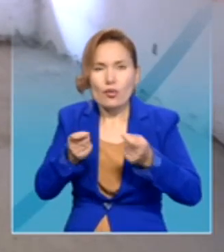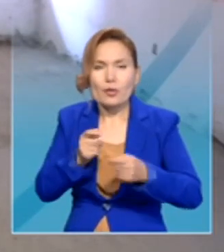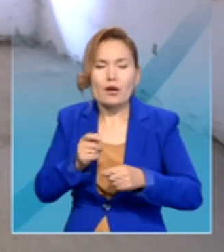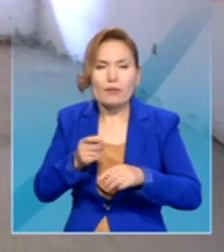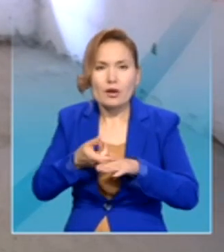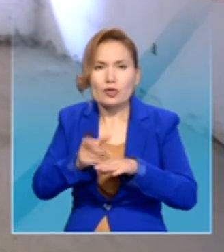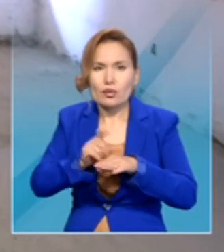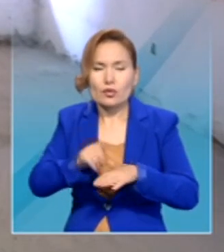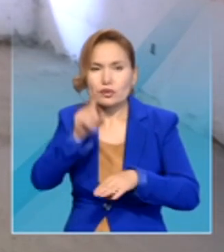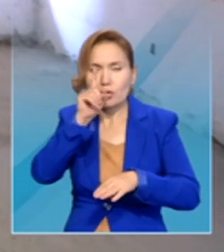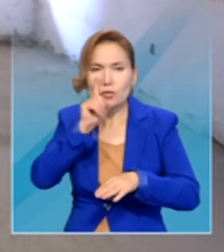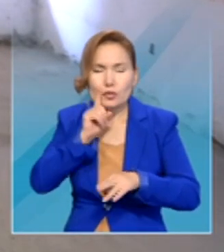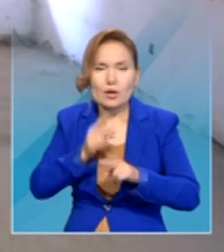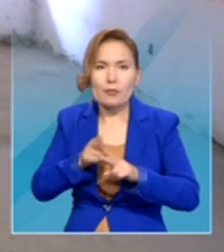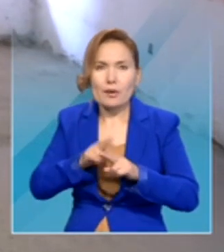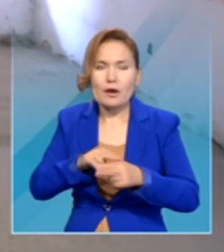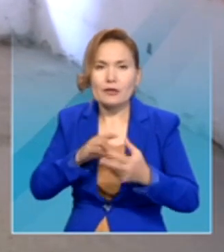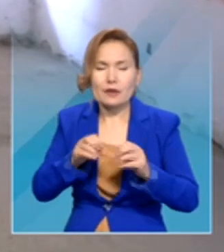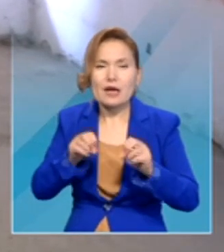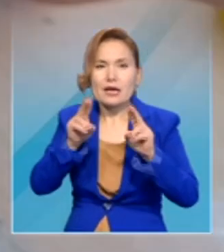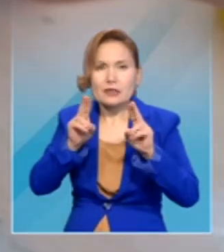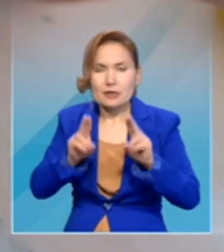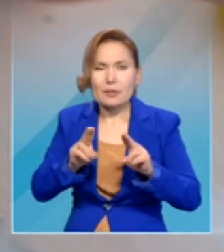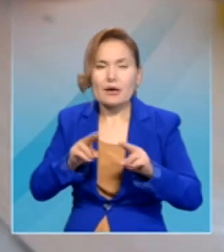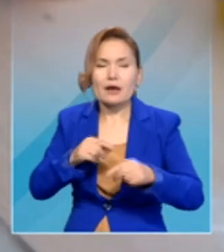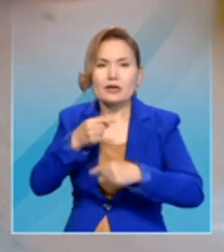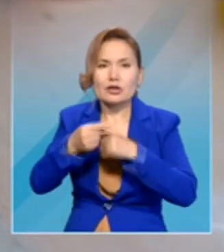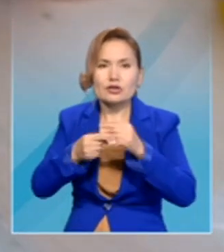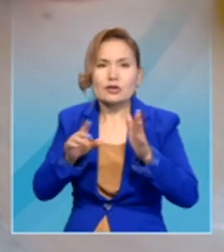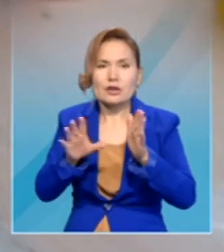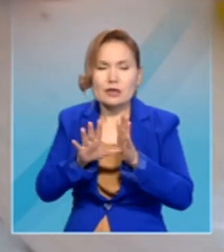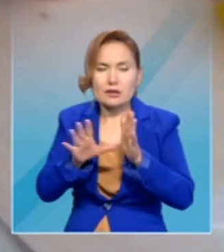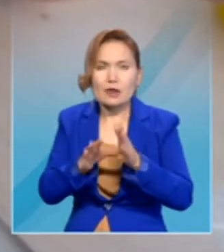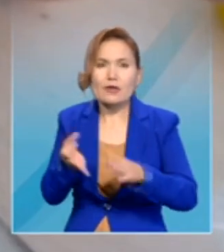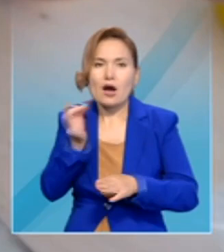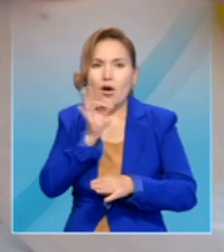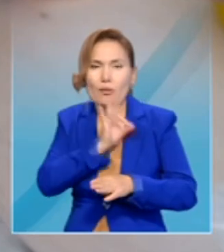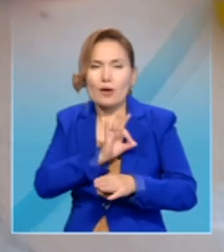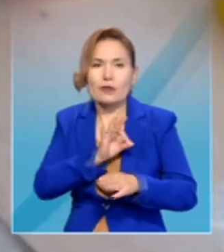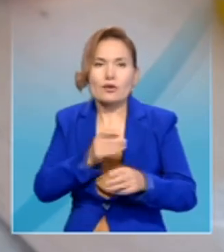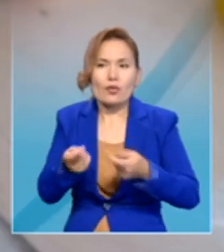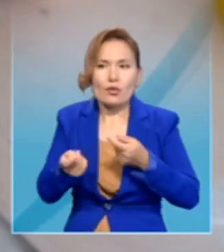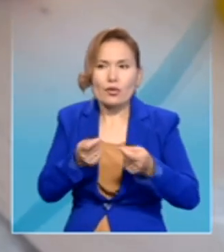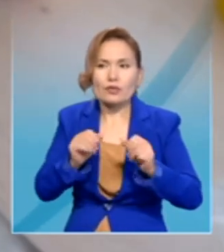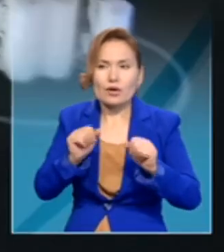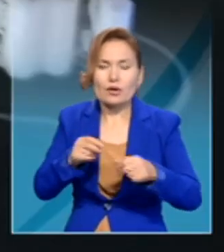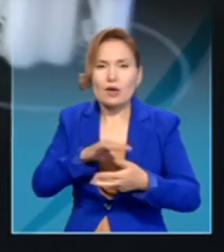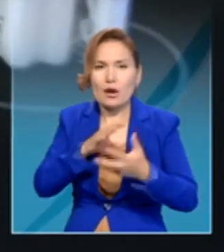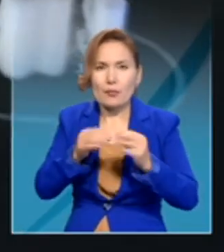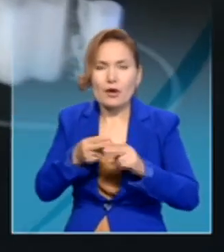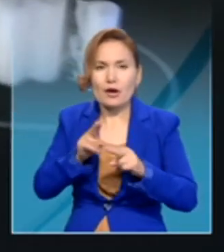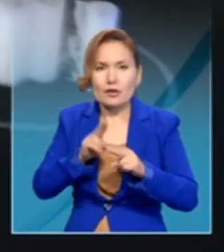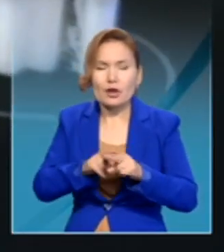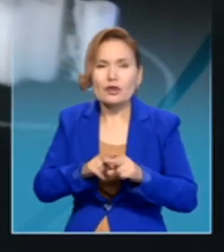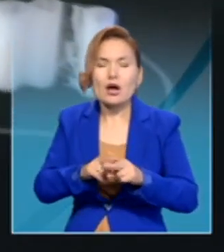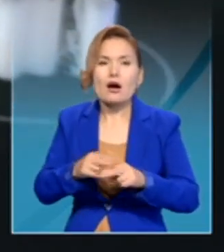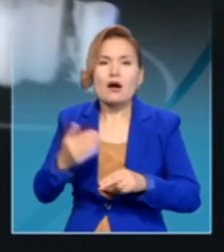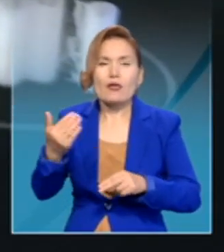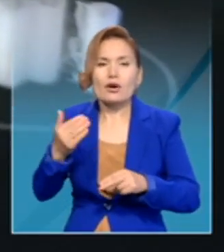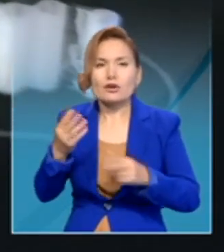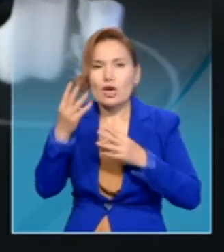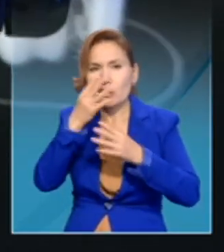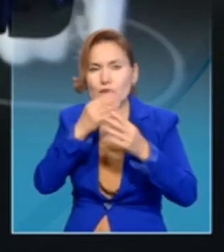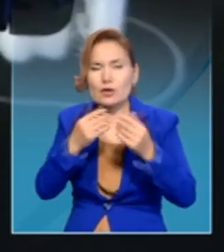Егер оған ағзаның күш жетпесе, сенсорлық экран немесе мобильді қосымшаны пайдалану мүмкіндігі де бар. Протез қолдар 10 килограммға дейін